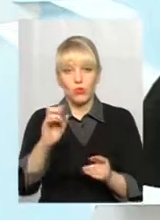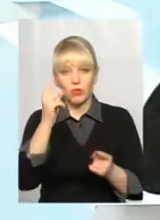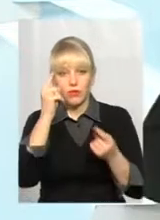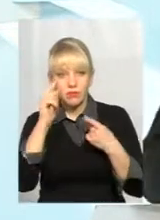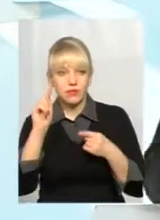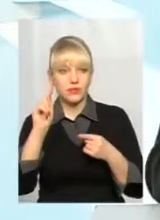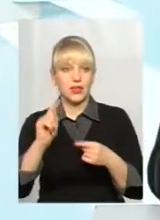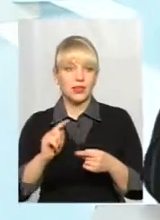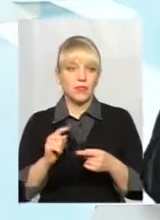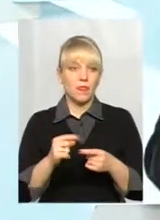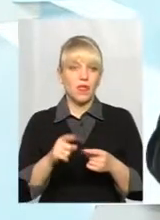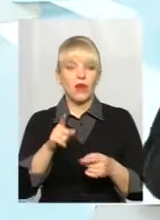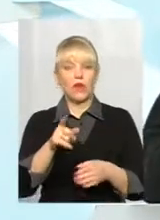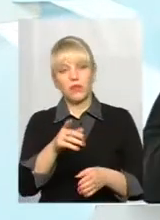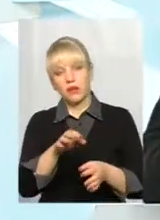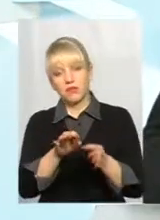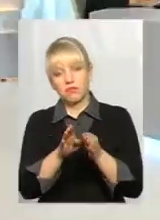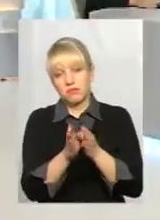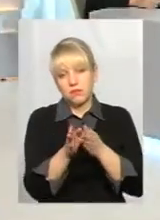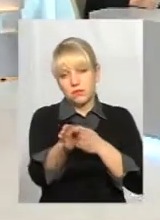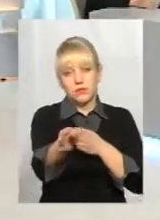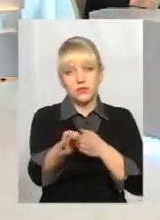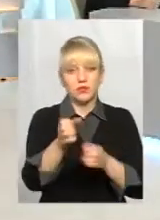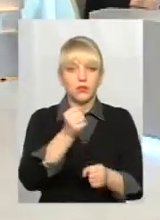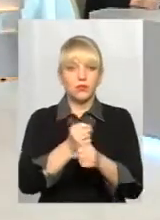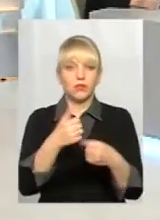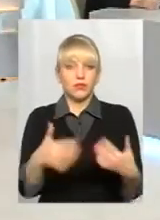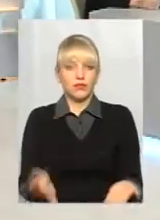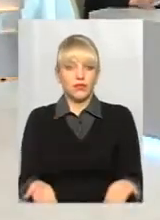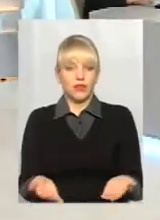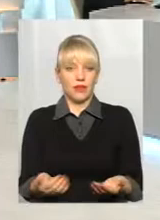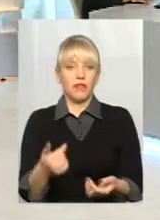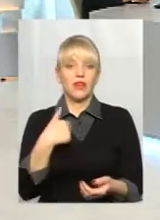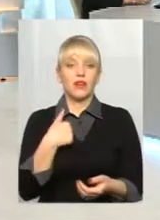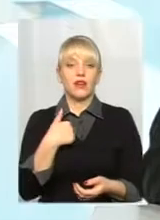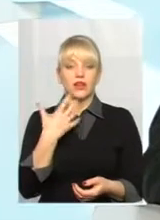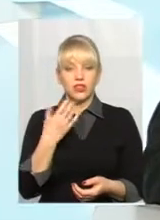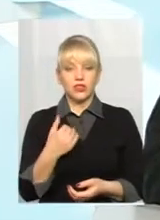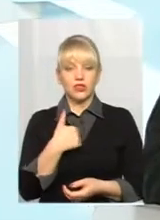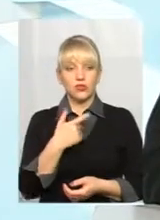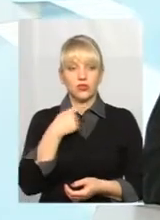так рубанув собі під лінієчку, намалював і все. Я хочу ще сказати,